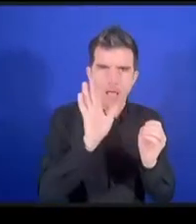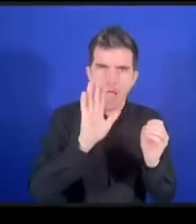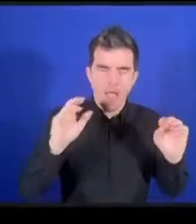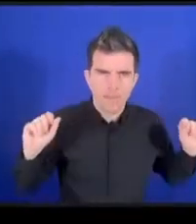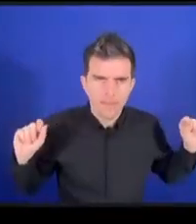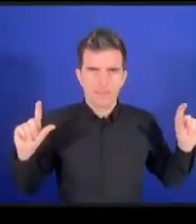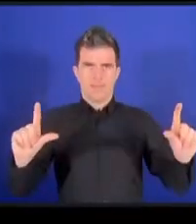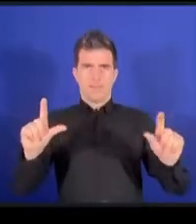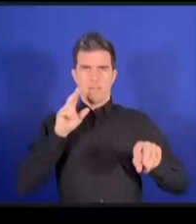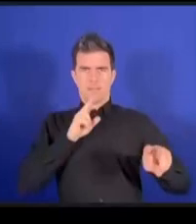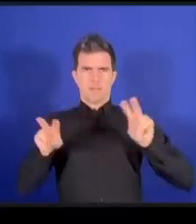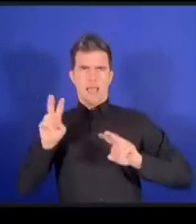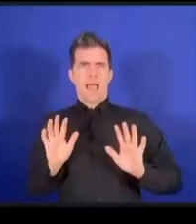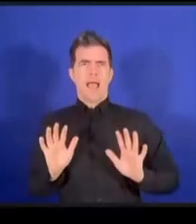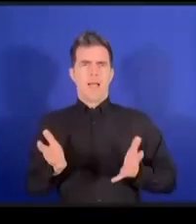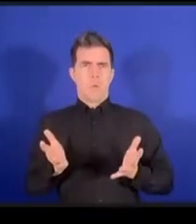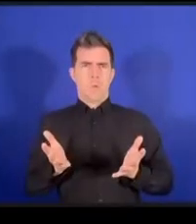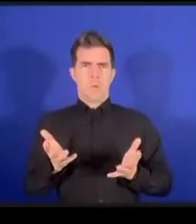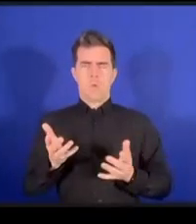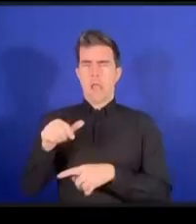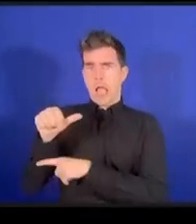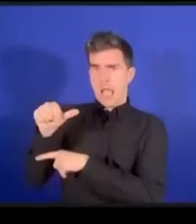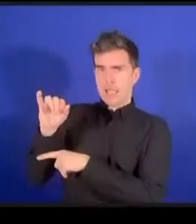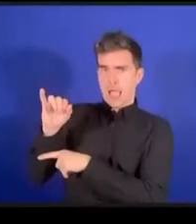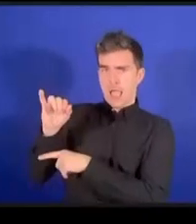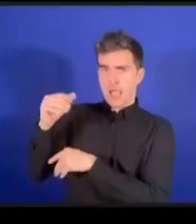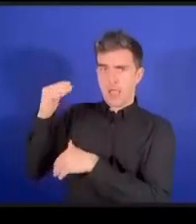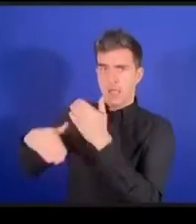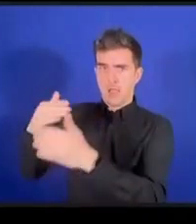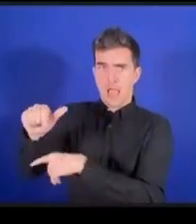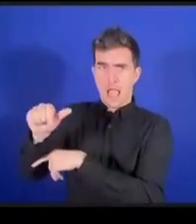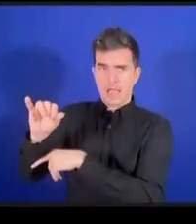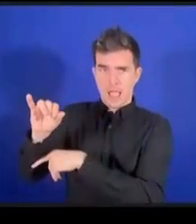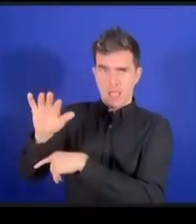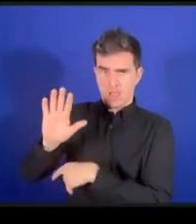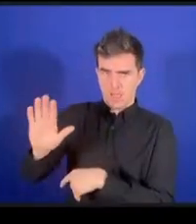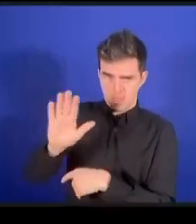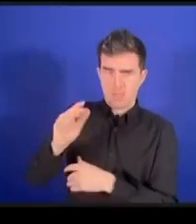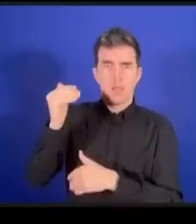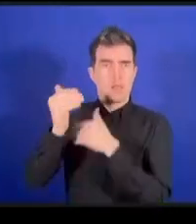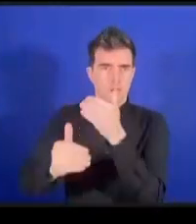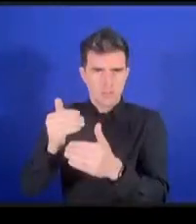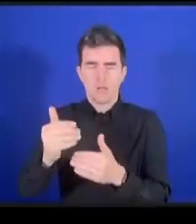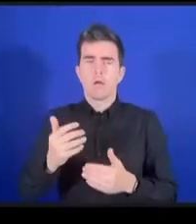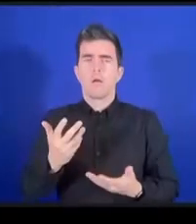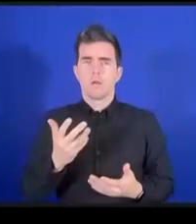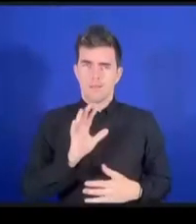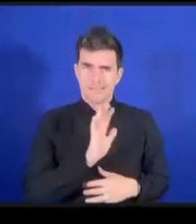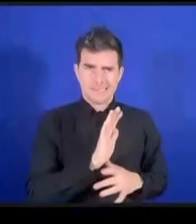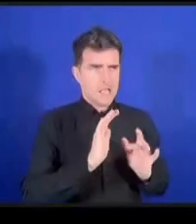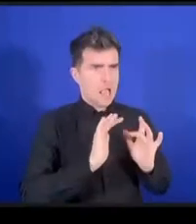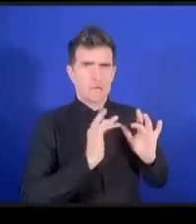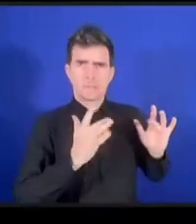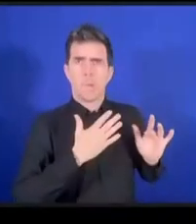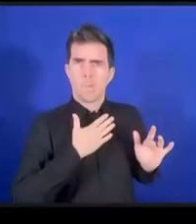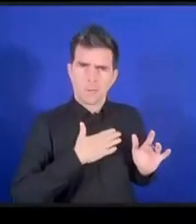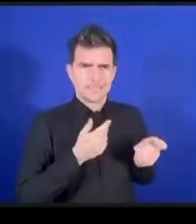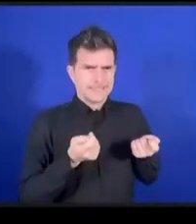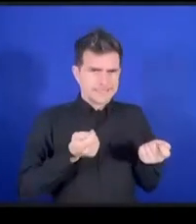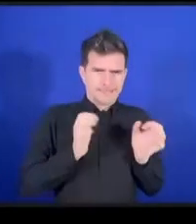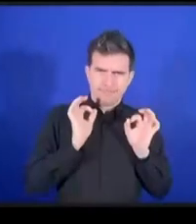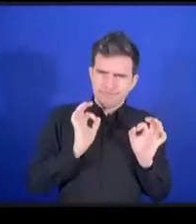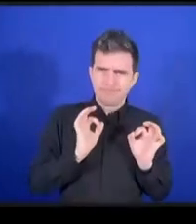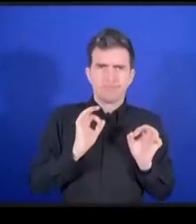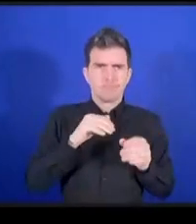о целостной картине особенно когда мы говорим о взаимосвязанности всех этих компонентов искусственный интеллект может быть